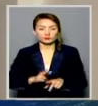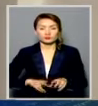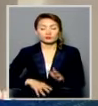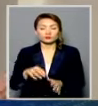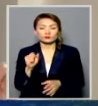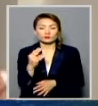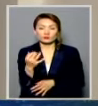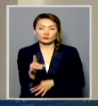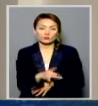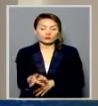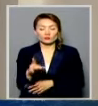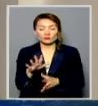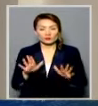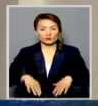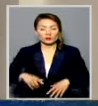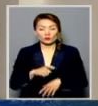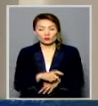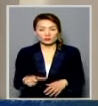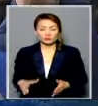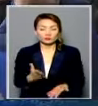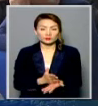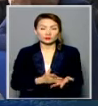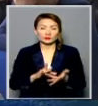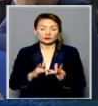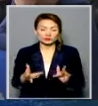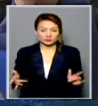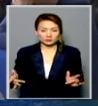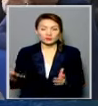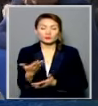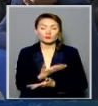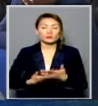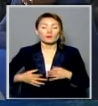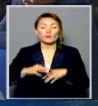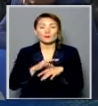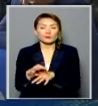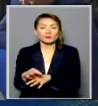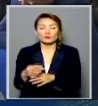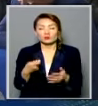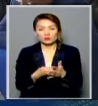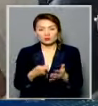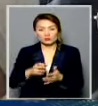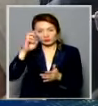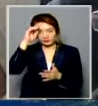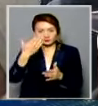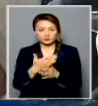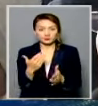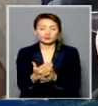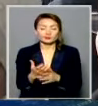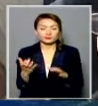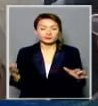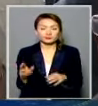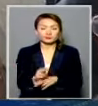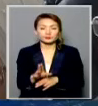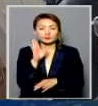перевыборов акима села из числа местных граждан, интернета, общественного транспорта, кормов, субсидий, канализационных